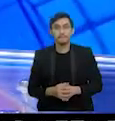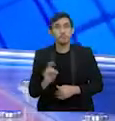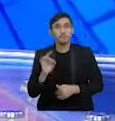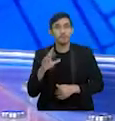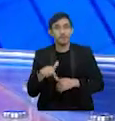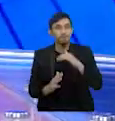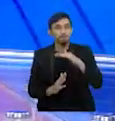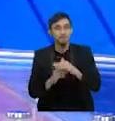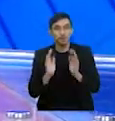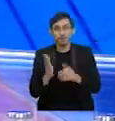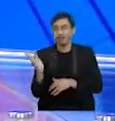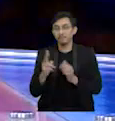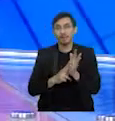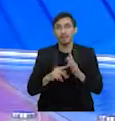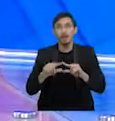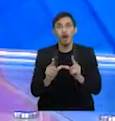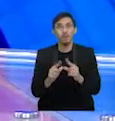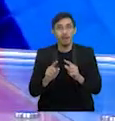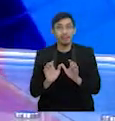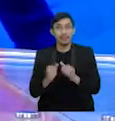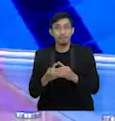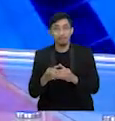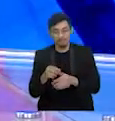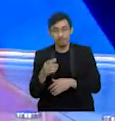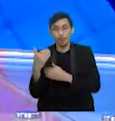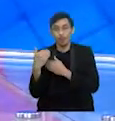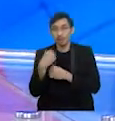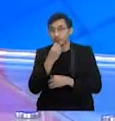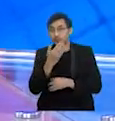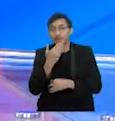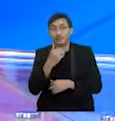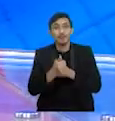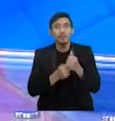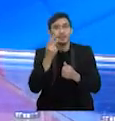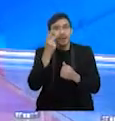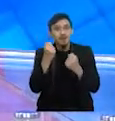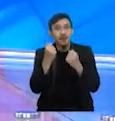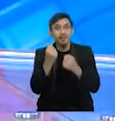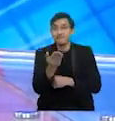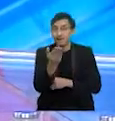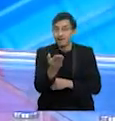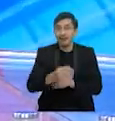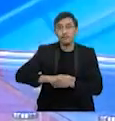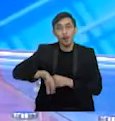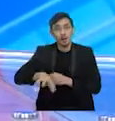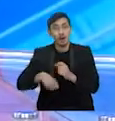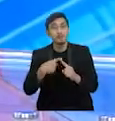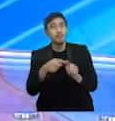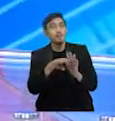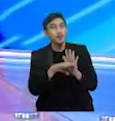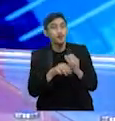Kami akhiri pemirsa jumpa kita siang ini. Saya Nawa Yogi Kusuma bersama tim yang bertugas mengucapkan selamat melanjutkan aktivitas Anda. Jaga